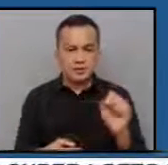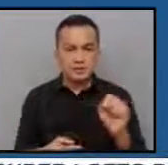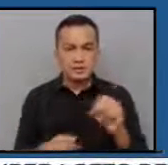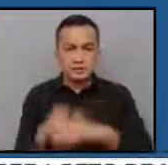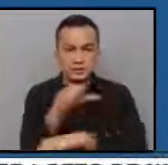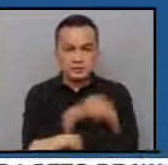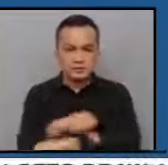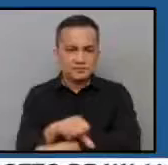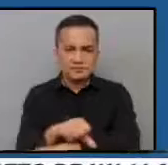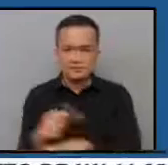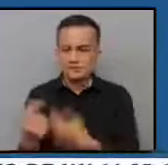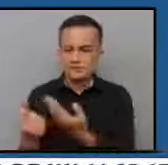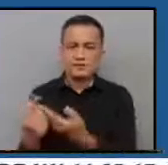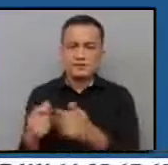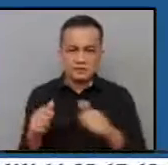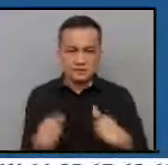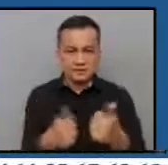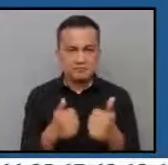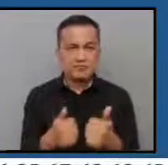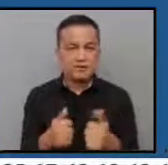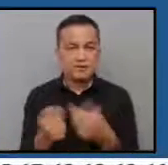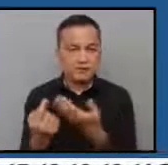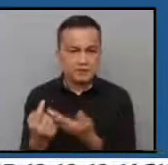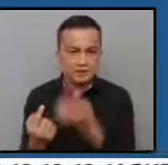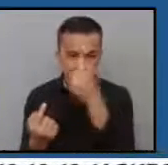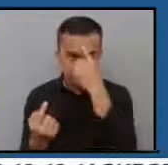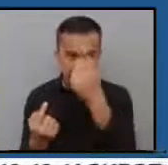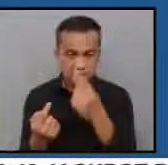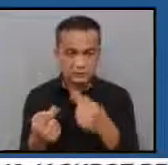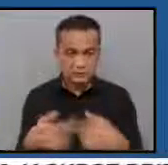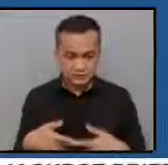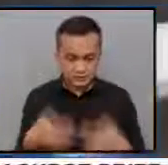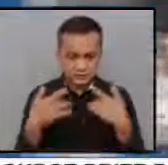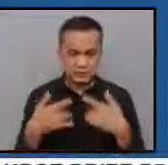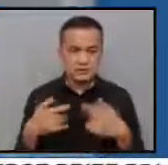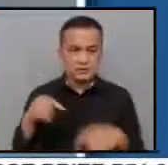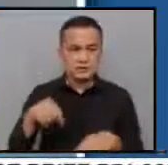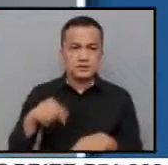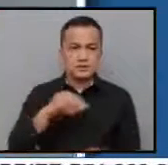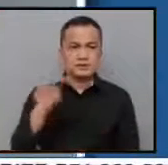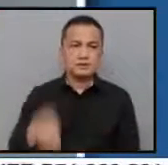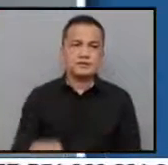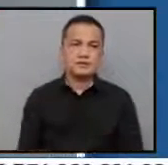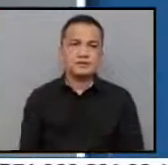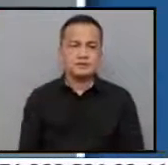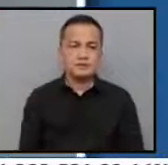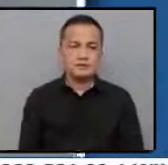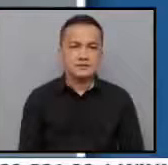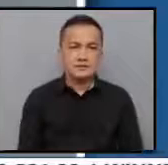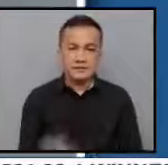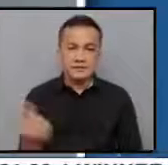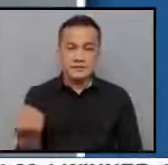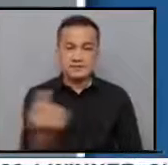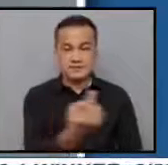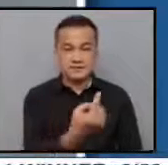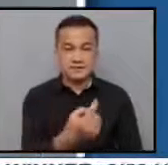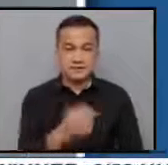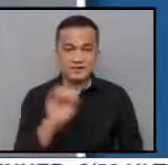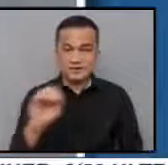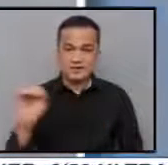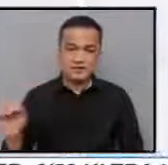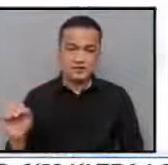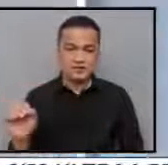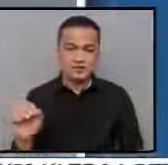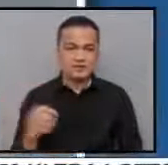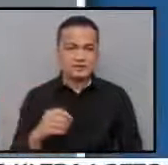Challenging feat daw ito, lalo't mag-isa siyang namuhay dito sa Maynila. Everyone has their own challenges and insecurities,